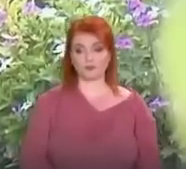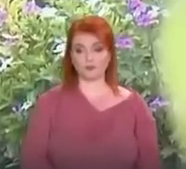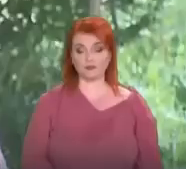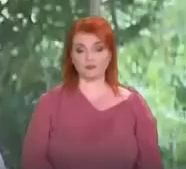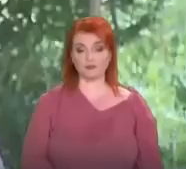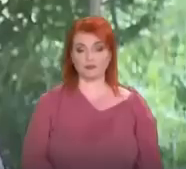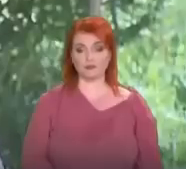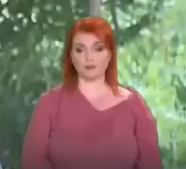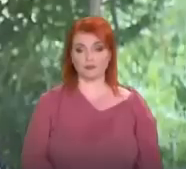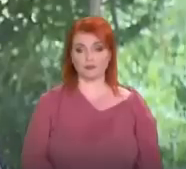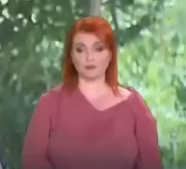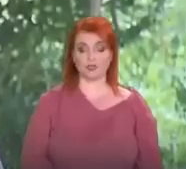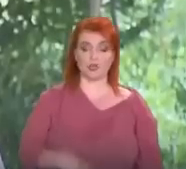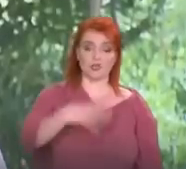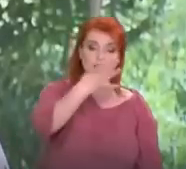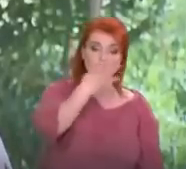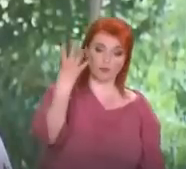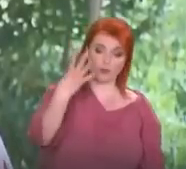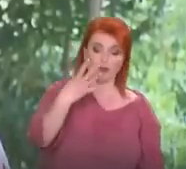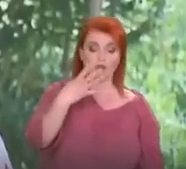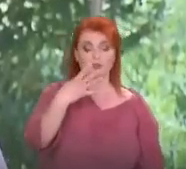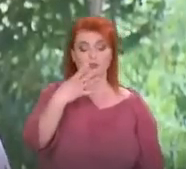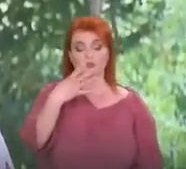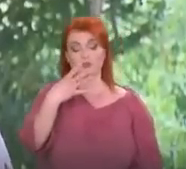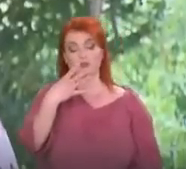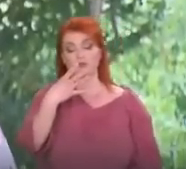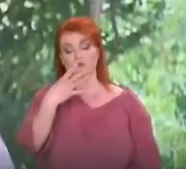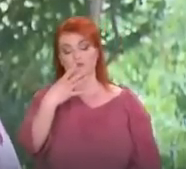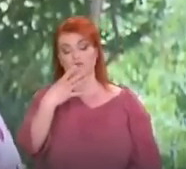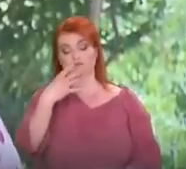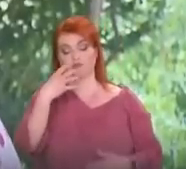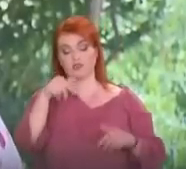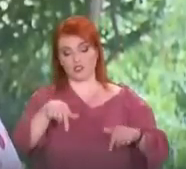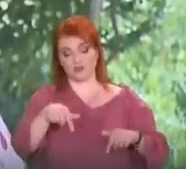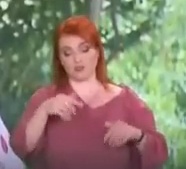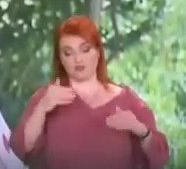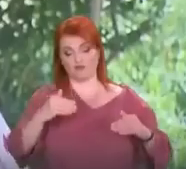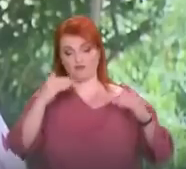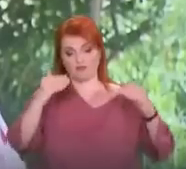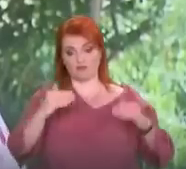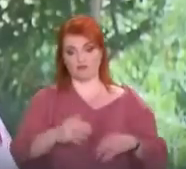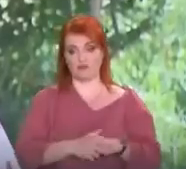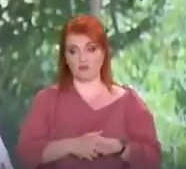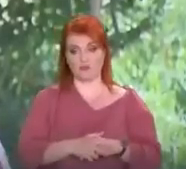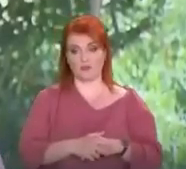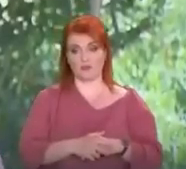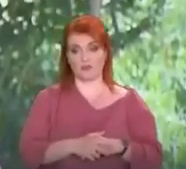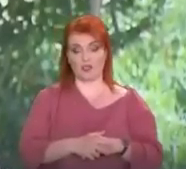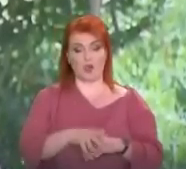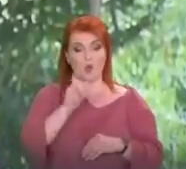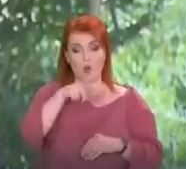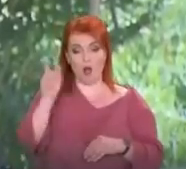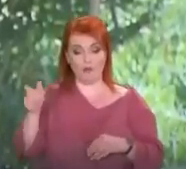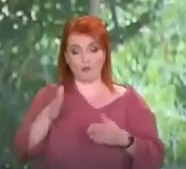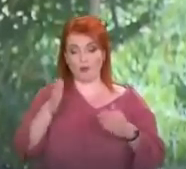Termometrul indică între 40 și 42 de grade. Oamenii ies în parcuri în loc să meargă în cafenele.